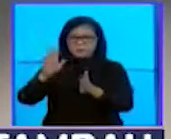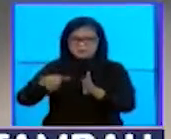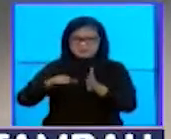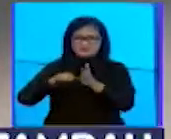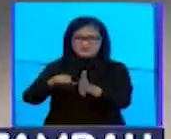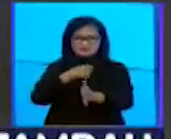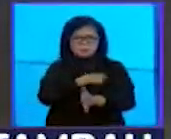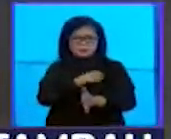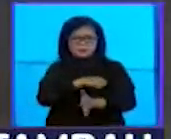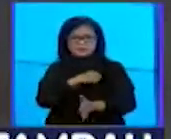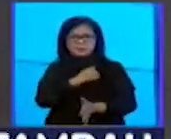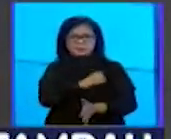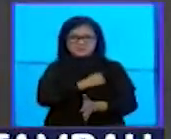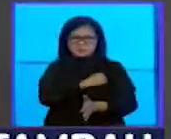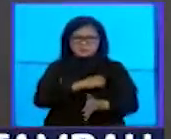ke lokasi bencana.